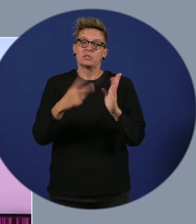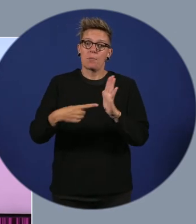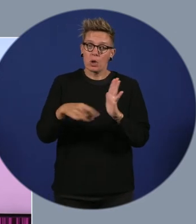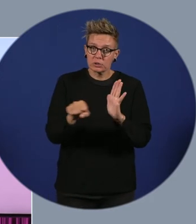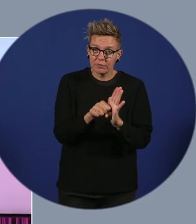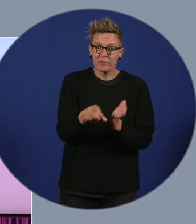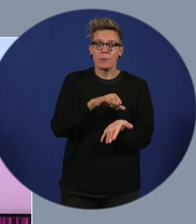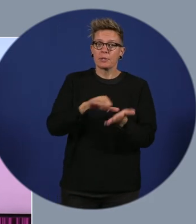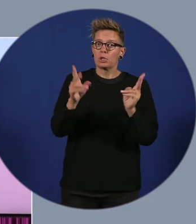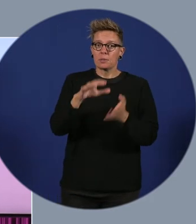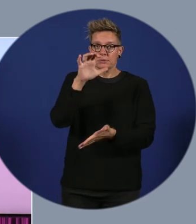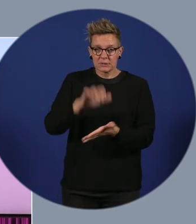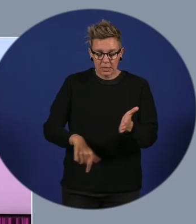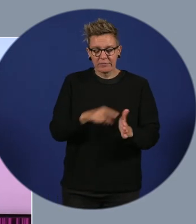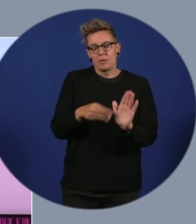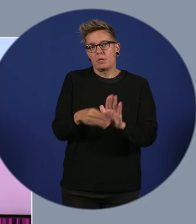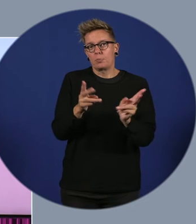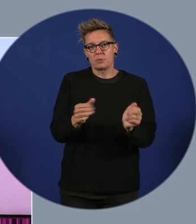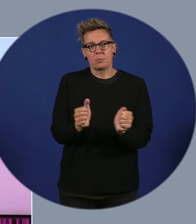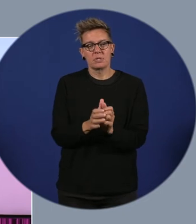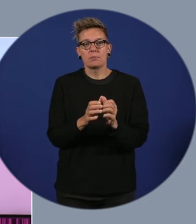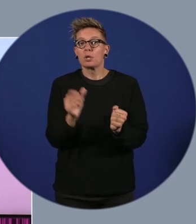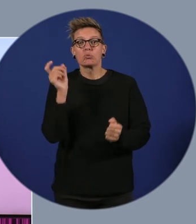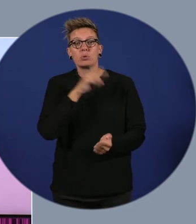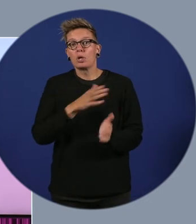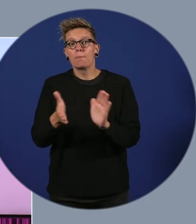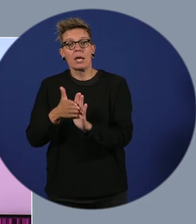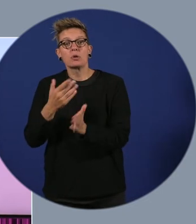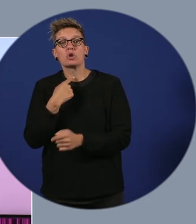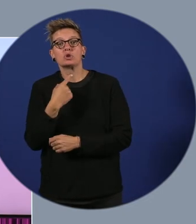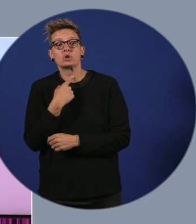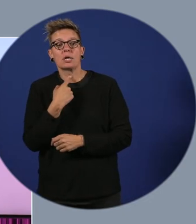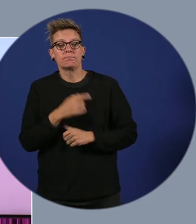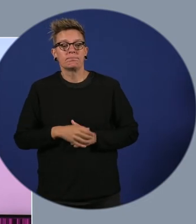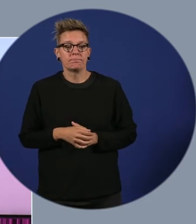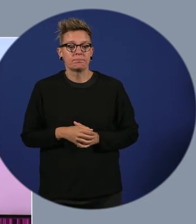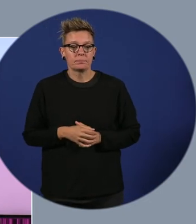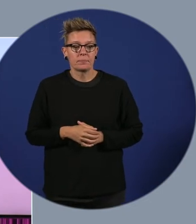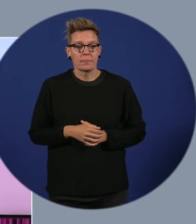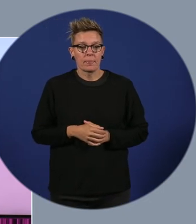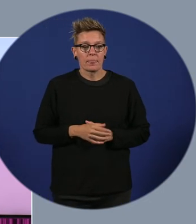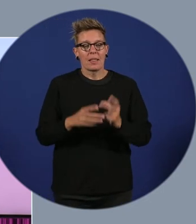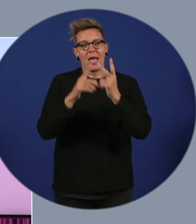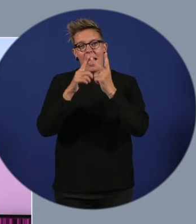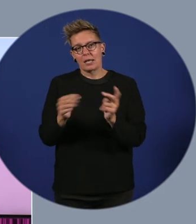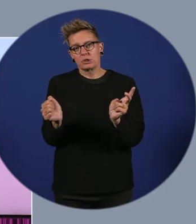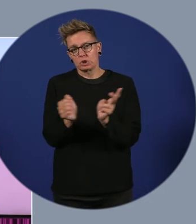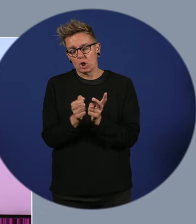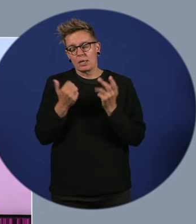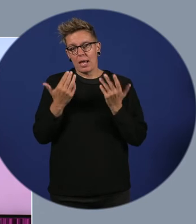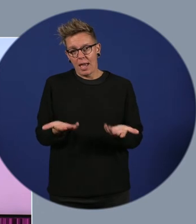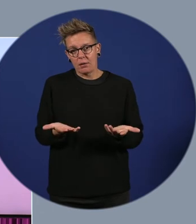man betalar samma skatt, man bidrar, men man får inte ut samma saker i rättigheter. Och sen den andra linjen är att det